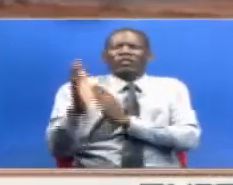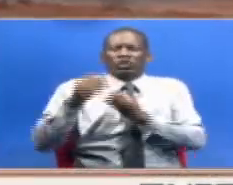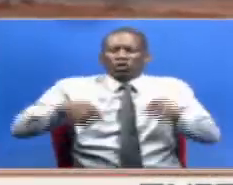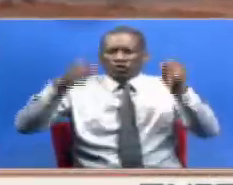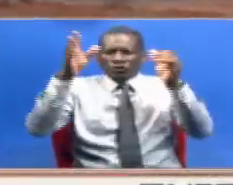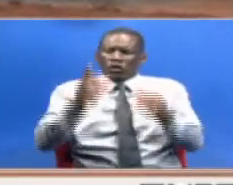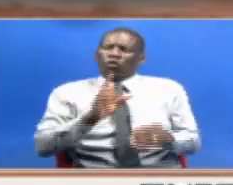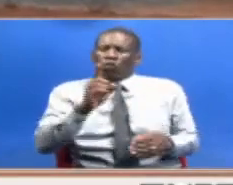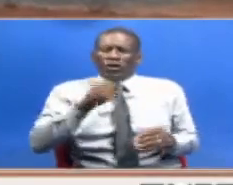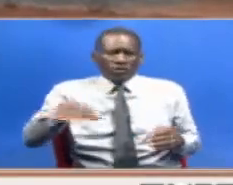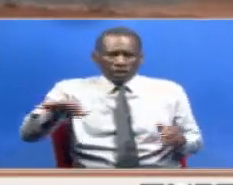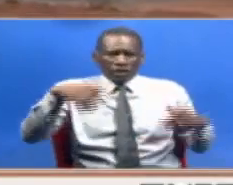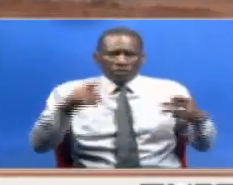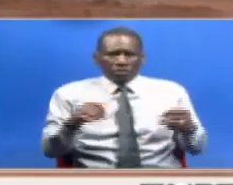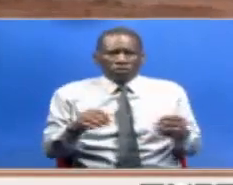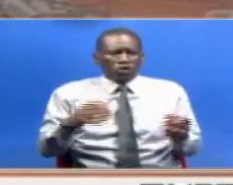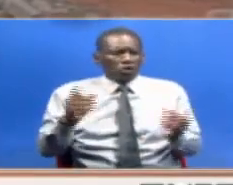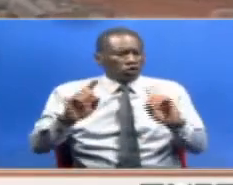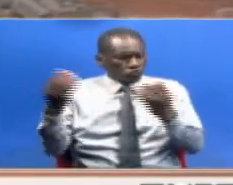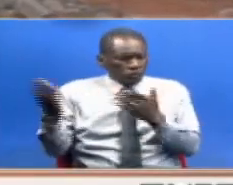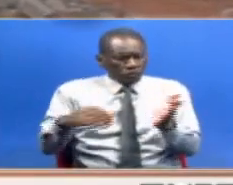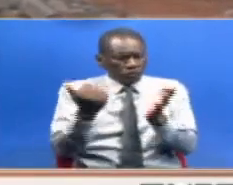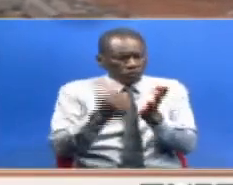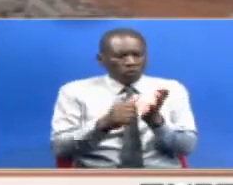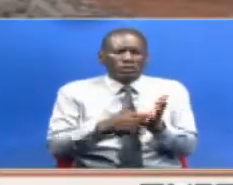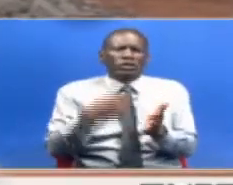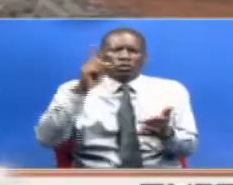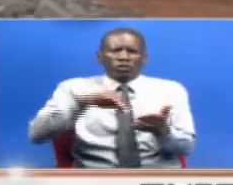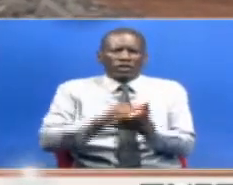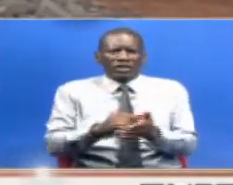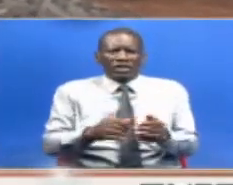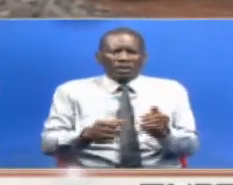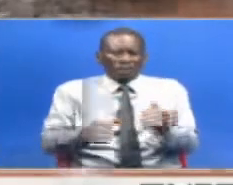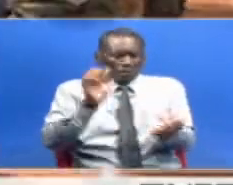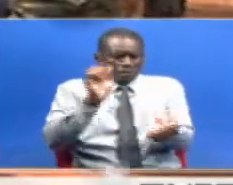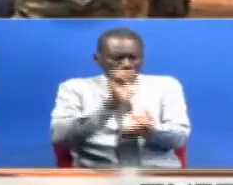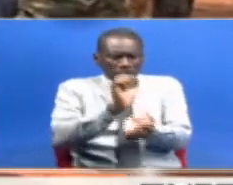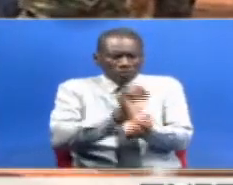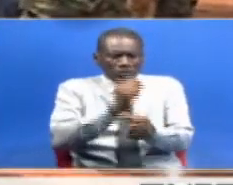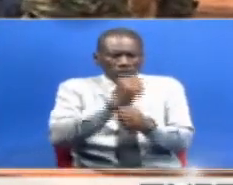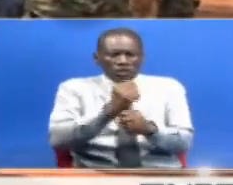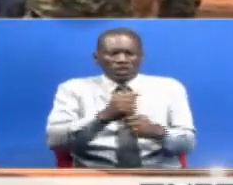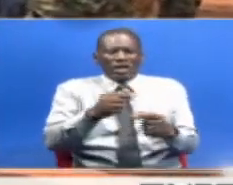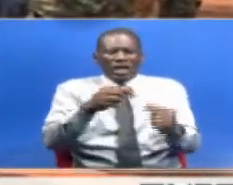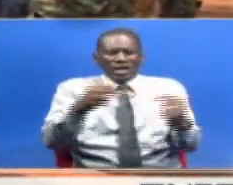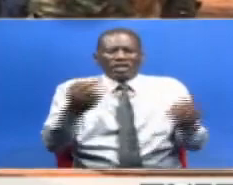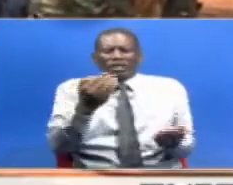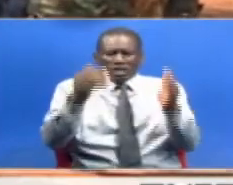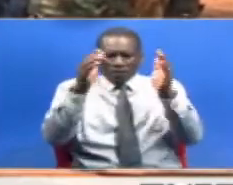wakiwaonya wenyeji dhidi ya kuzua vurugu, wakisema hatua kali zitachukuliwa dhidi ya yeyote